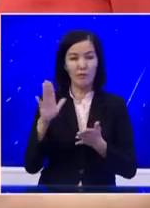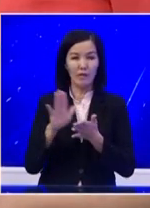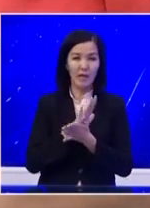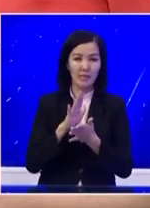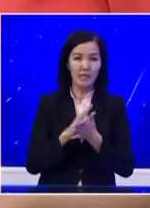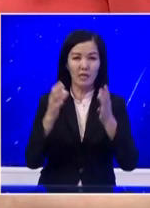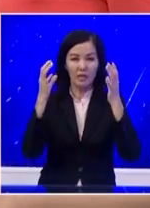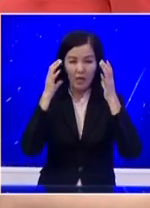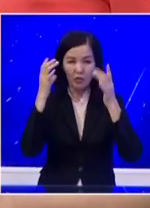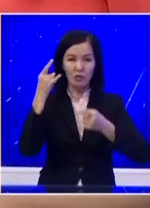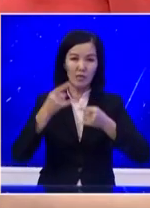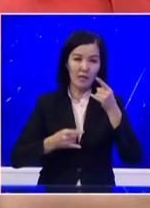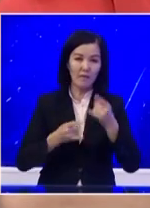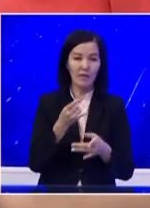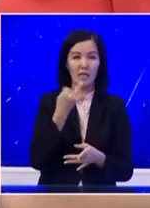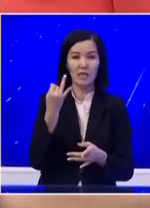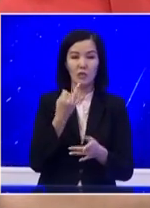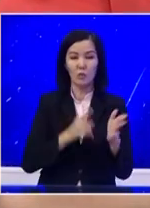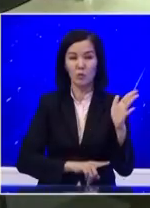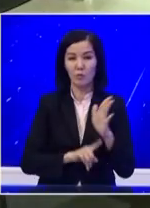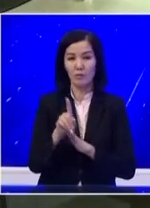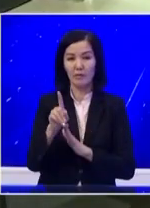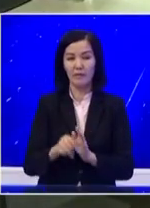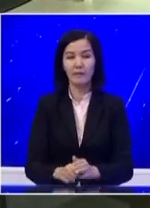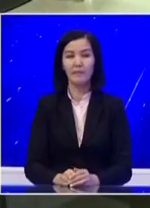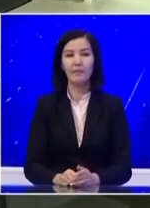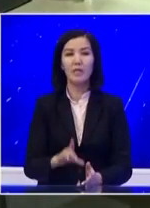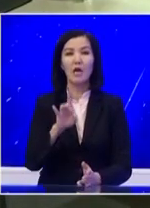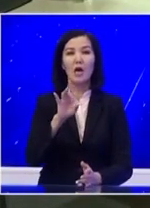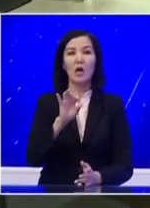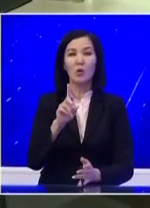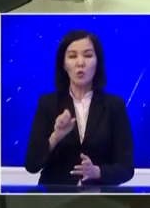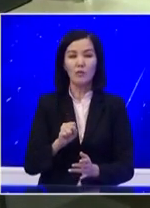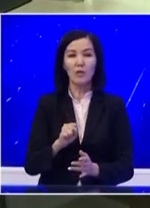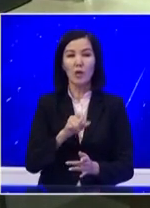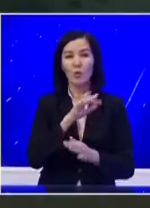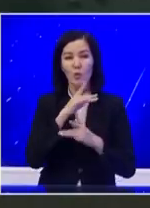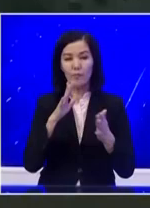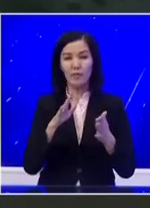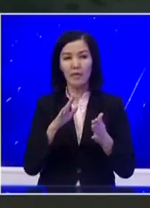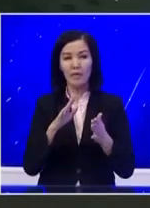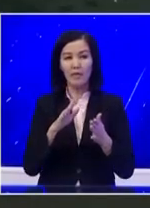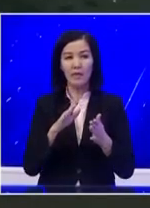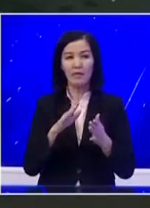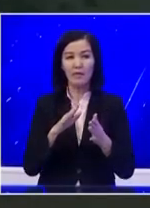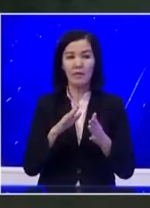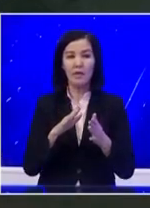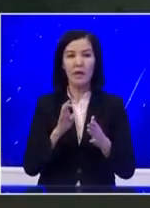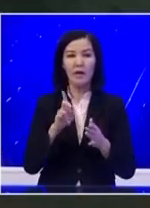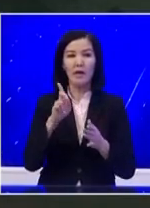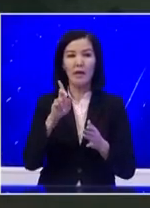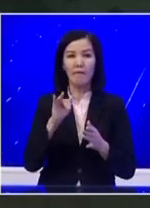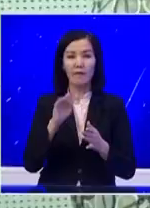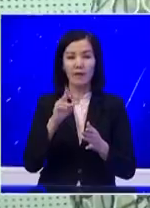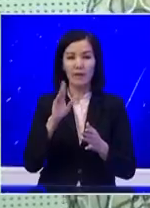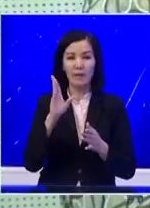жаңа радио телевидениеге деген менде қызығушылық басым болды. Роза Дүйсебайқызы талай журналистика тарланын түлеткен Әл-Фараби атындағы